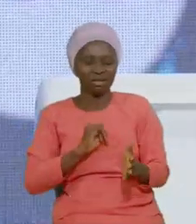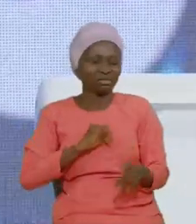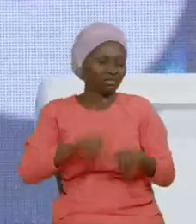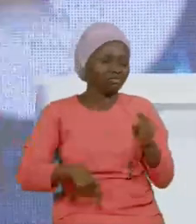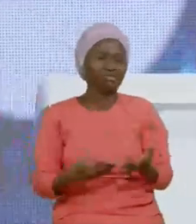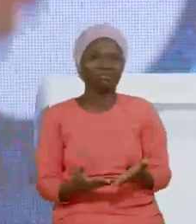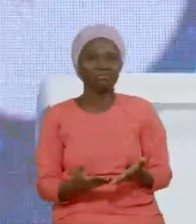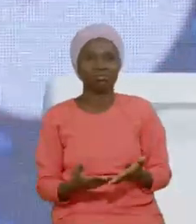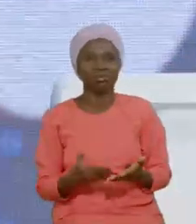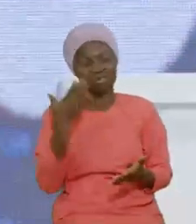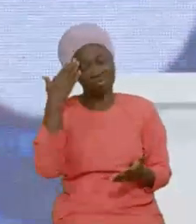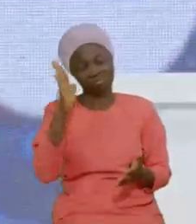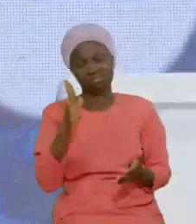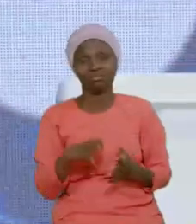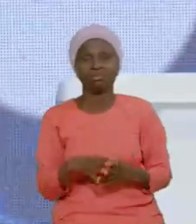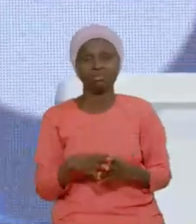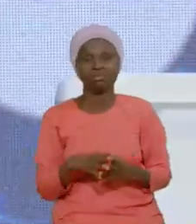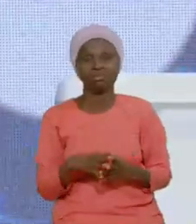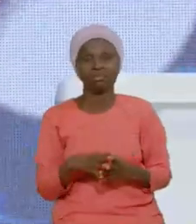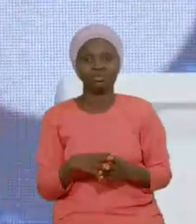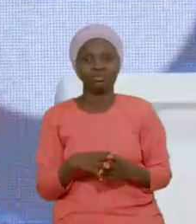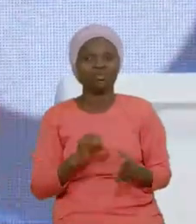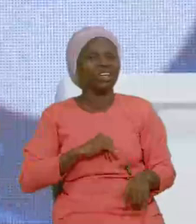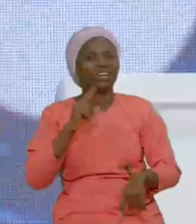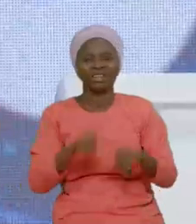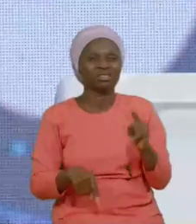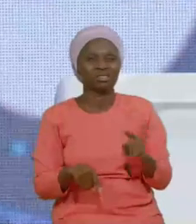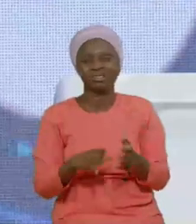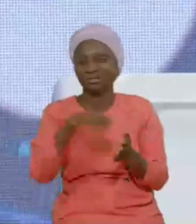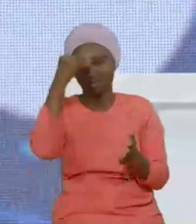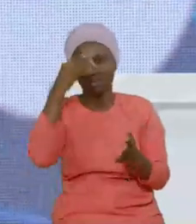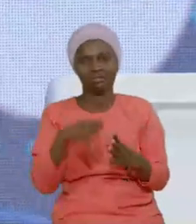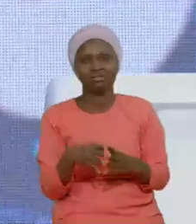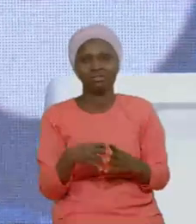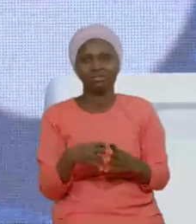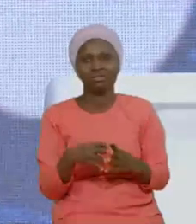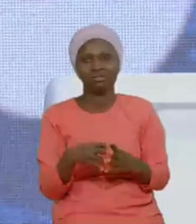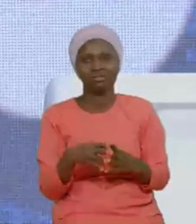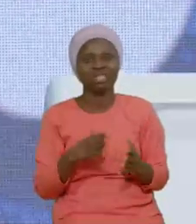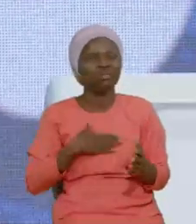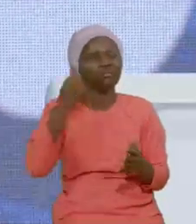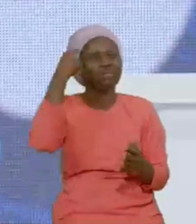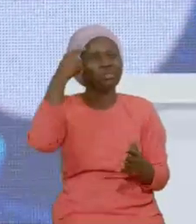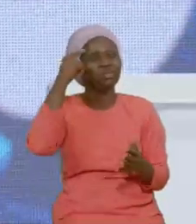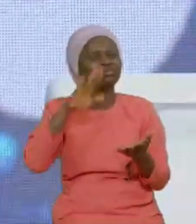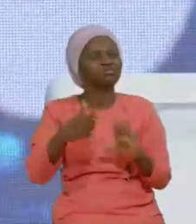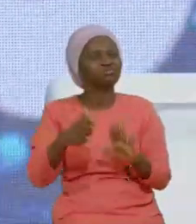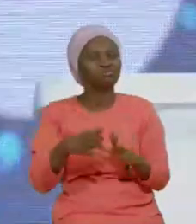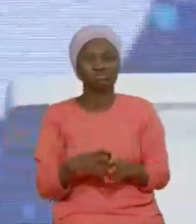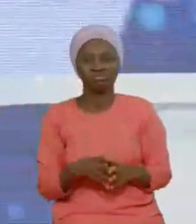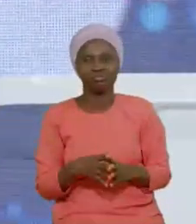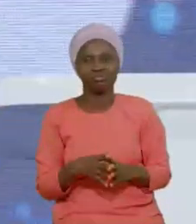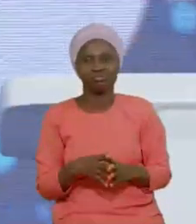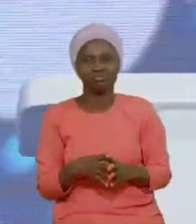Et l'ancienne créature dit, je ne peux pas. I can't learn. Je ne sais pas. My brain is... Je ne peux pas apprendre.